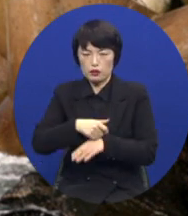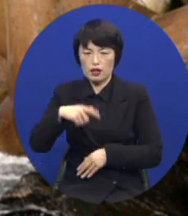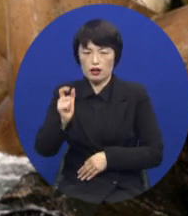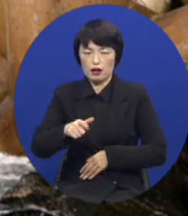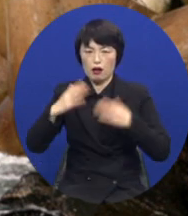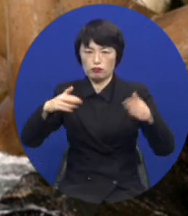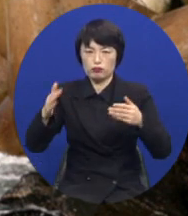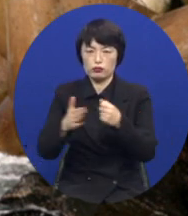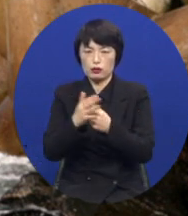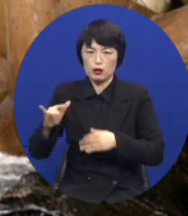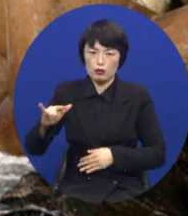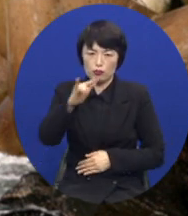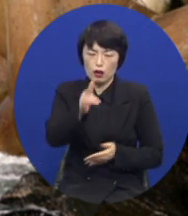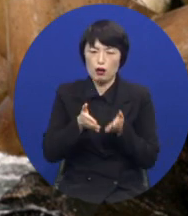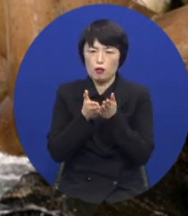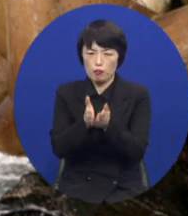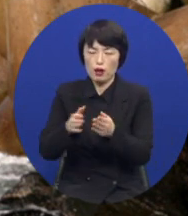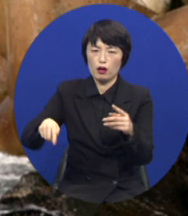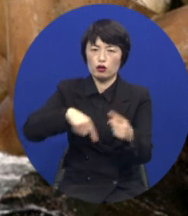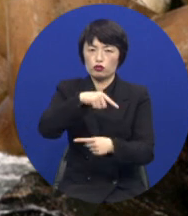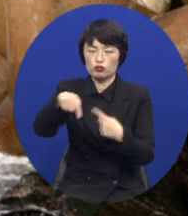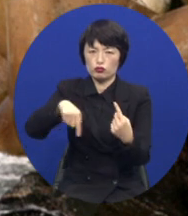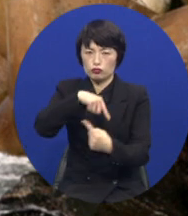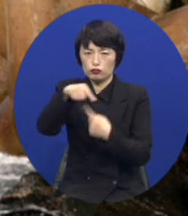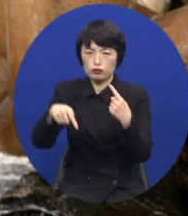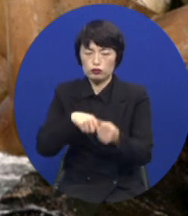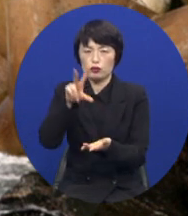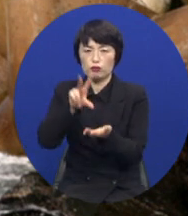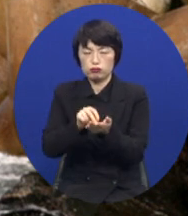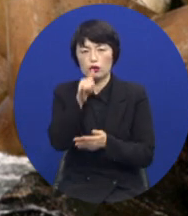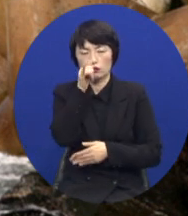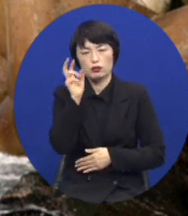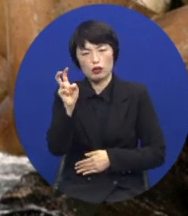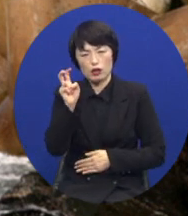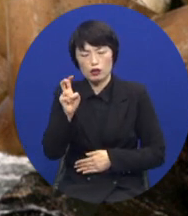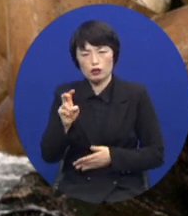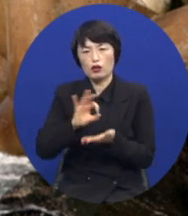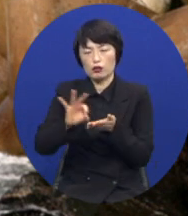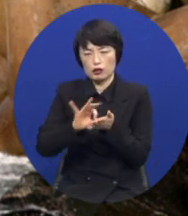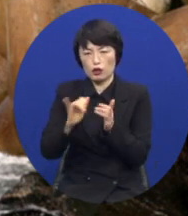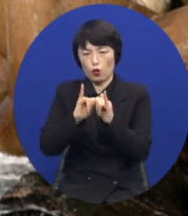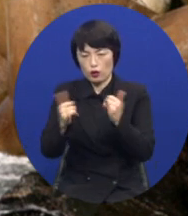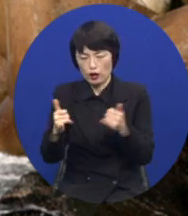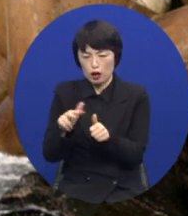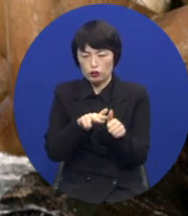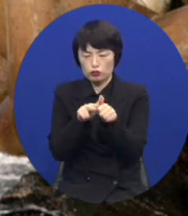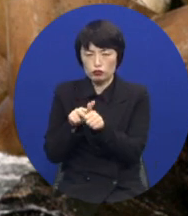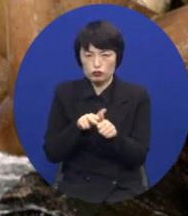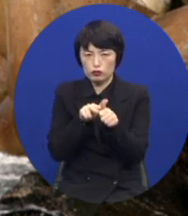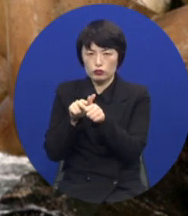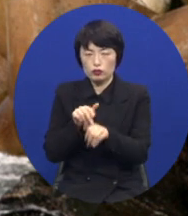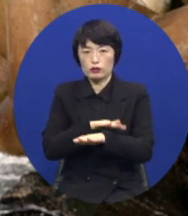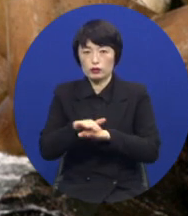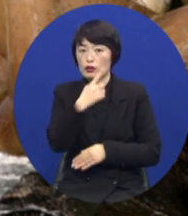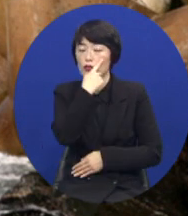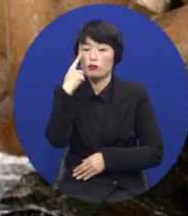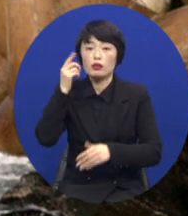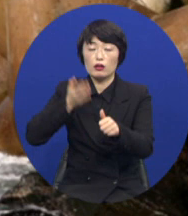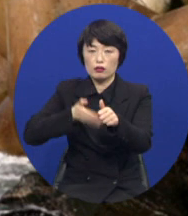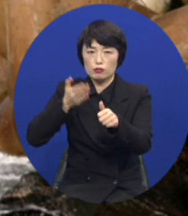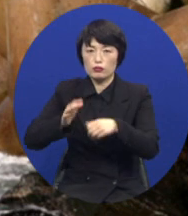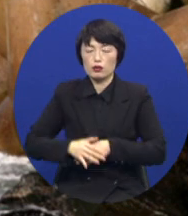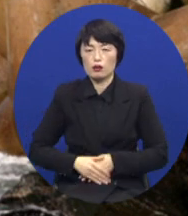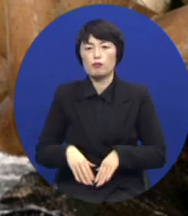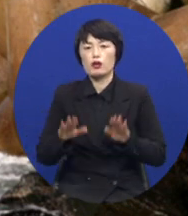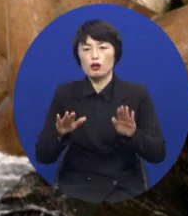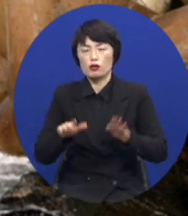항공기와 여객선 운항 에도 차질이 예상되는데요 이용객들은 사전에 운항 정보를 꼼꼼히 확인하시기 바랍니다 현재의 동풍이